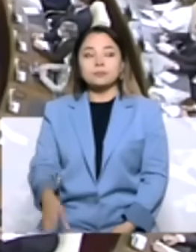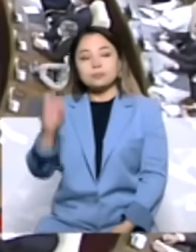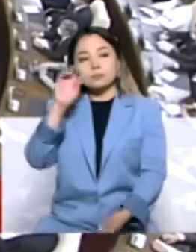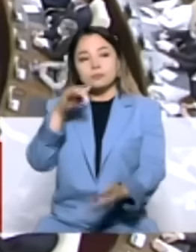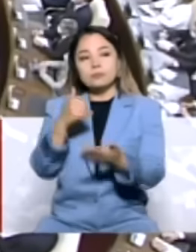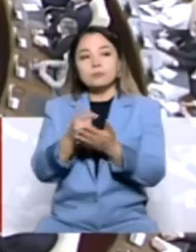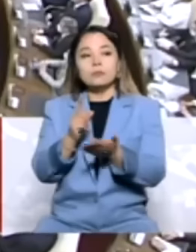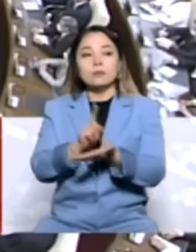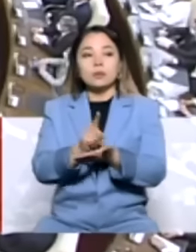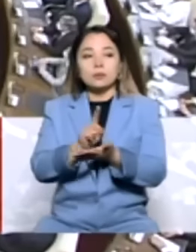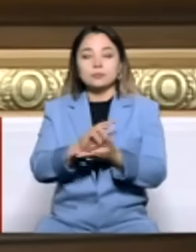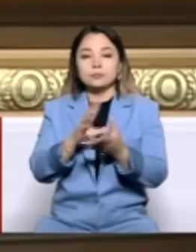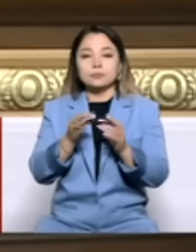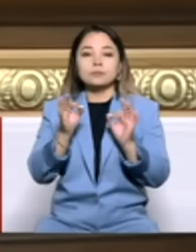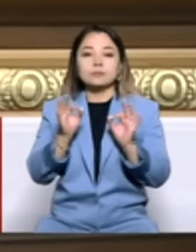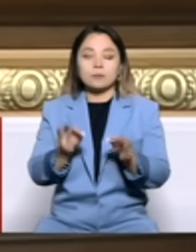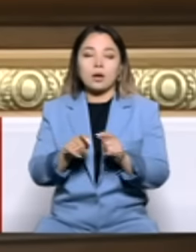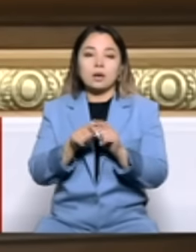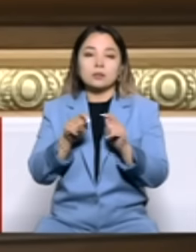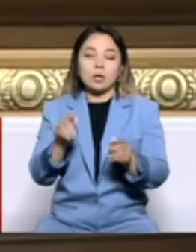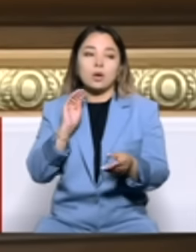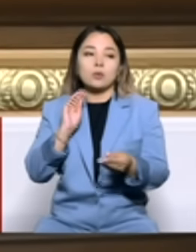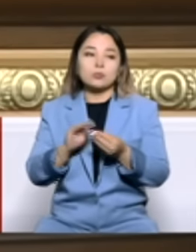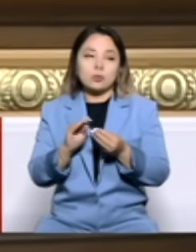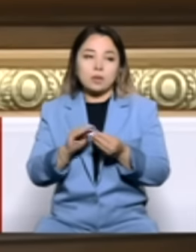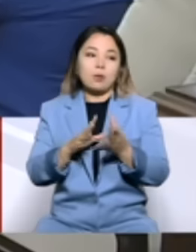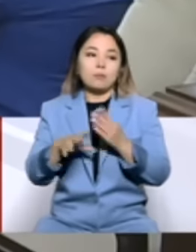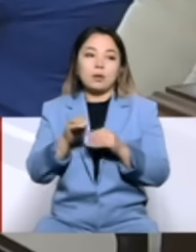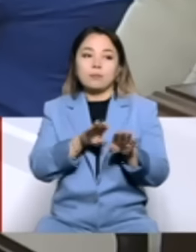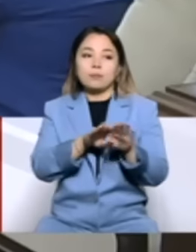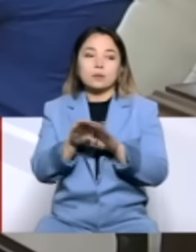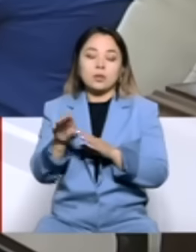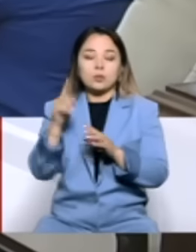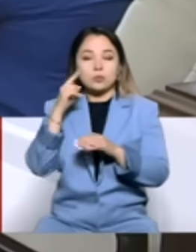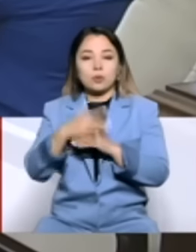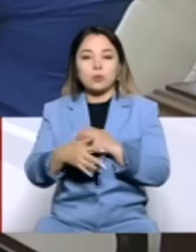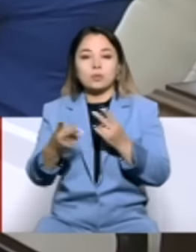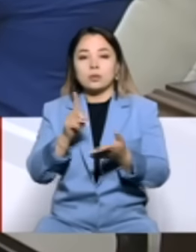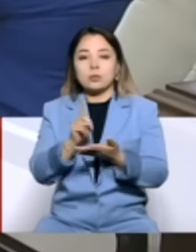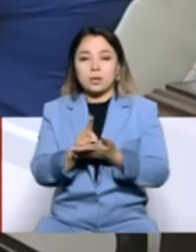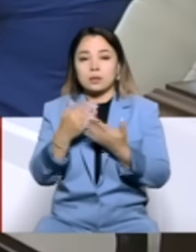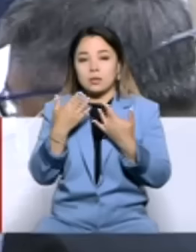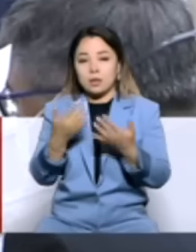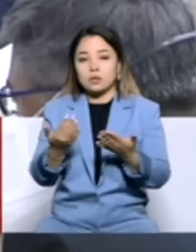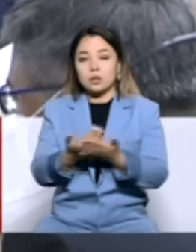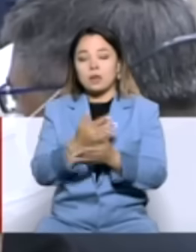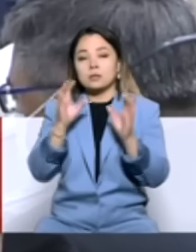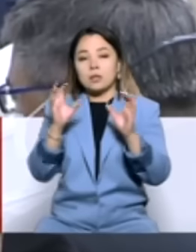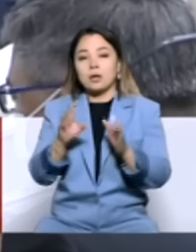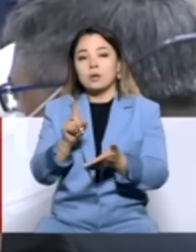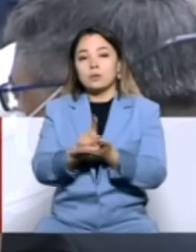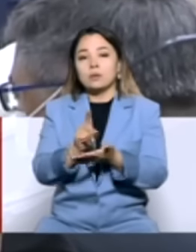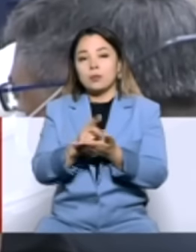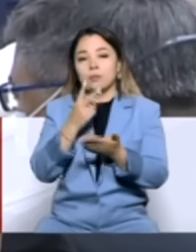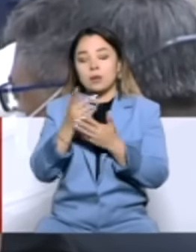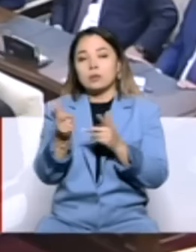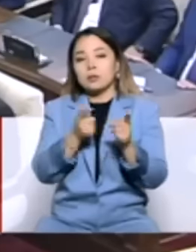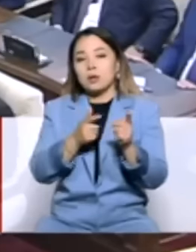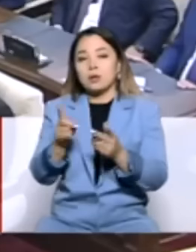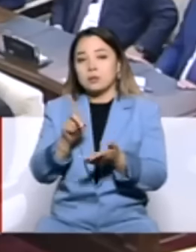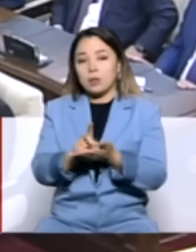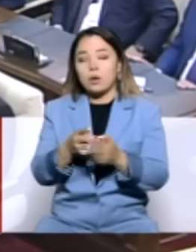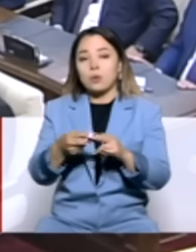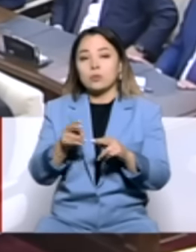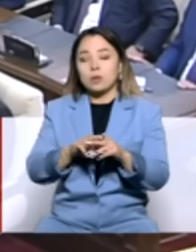Мемлекет басшысы салық саясаты әділ, ашық, тұрақты және барлығына бірдей түсінікті болу шарт. Сондықтан жаңа салық кодексін әзірлеу керек деген еді.